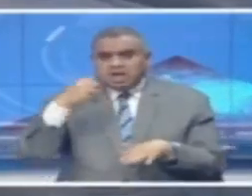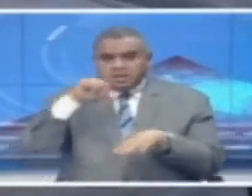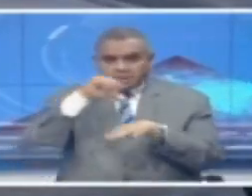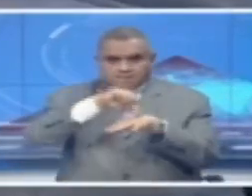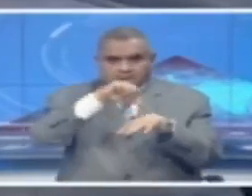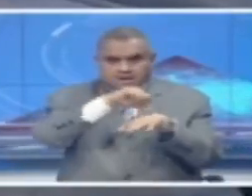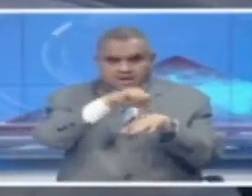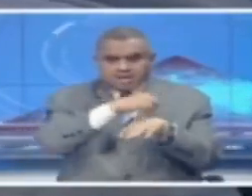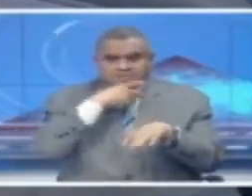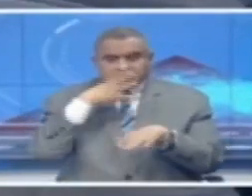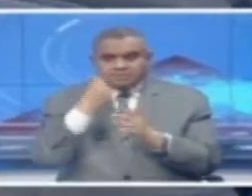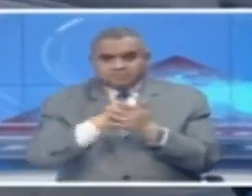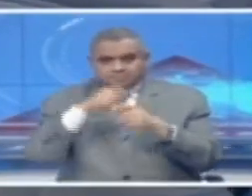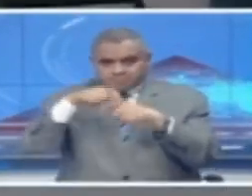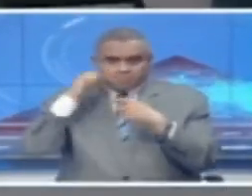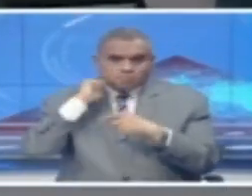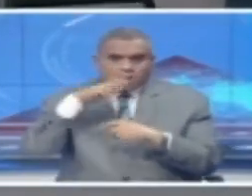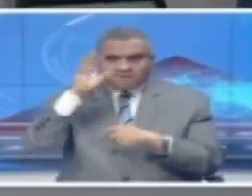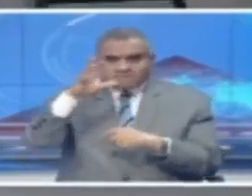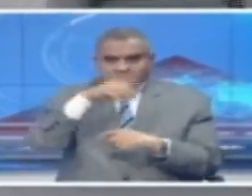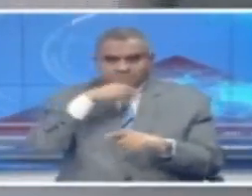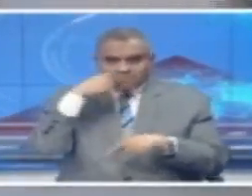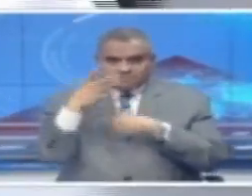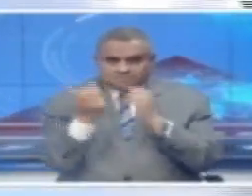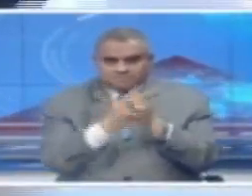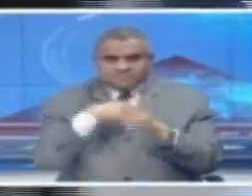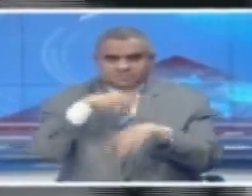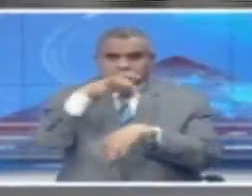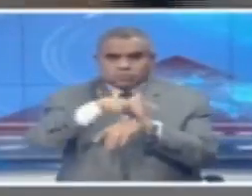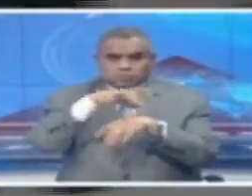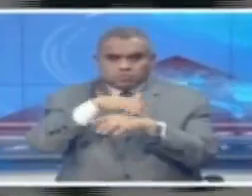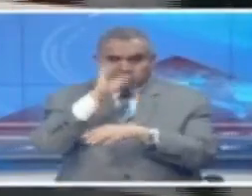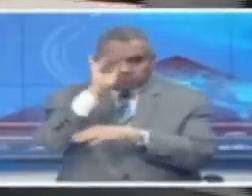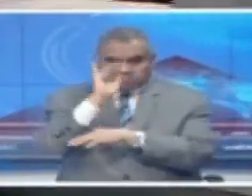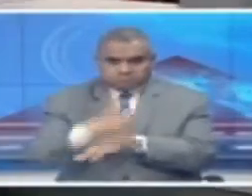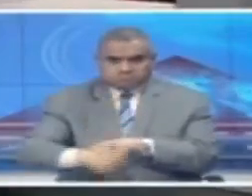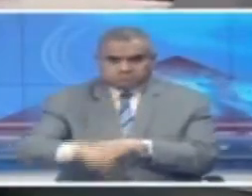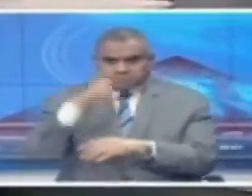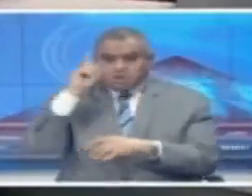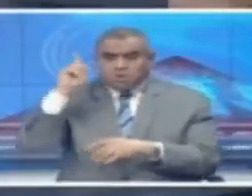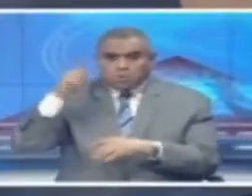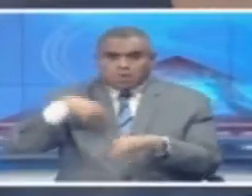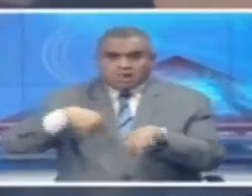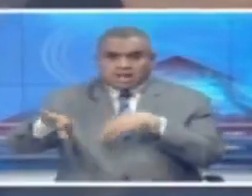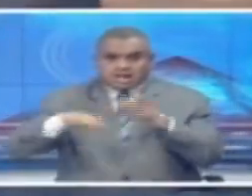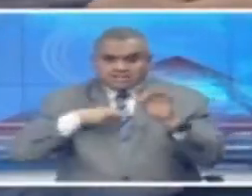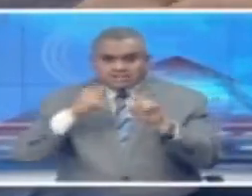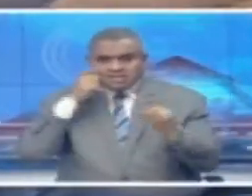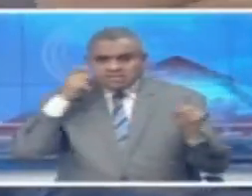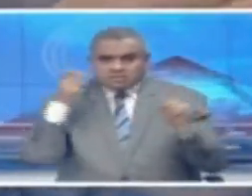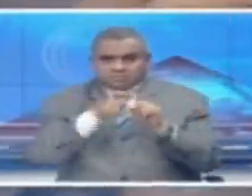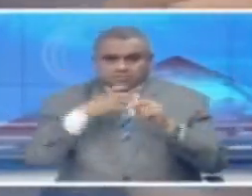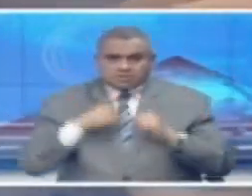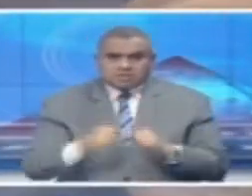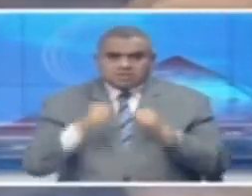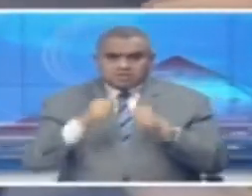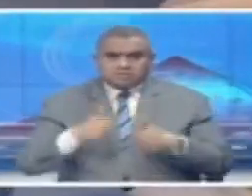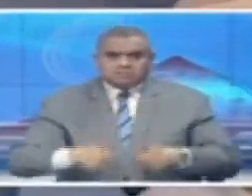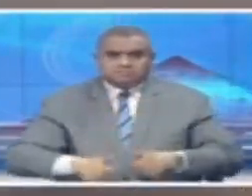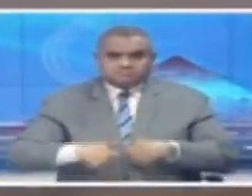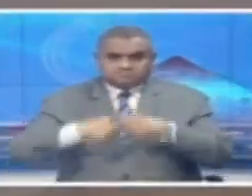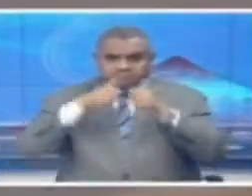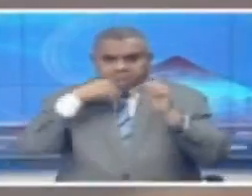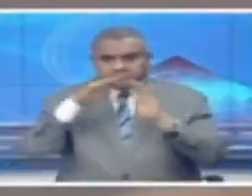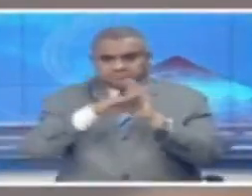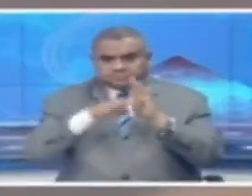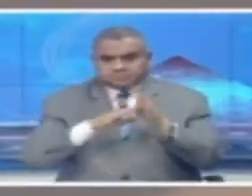طبي بالمحافظة كافة. فالمنظومة الطبية تولي لها القيادة السياسية أهمية كبرى من خلال زيادة